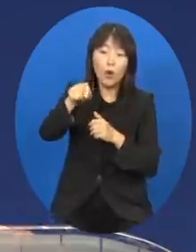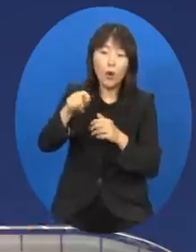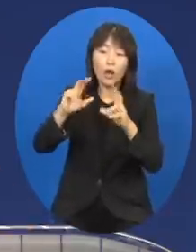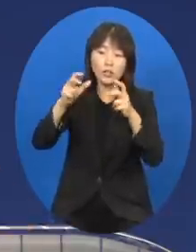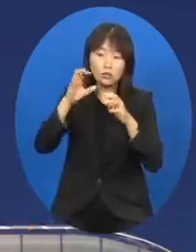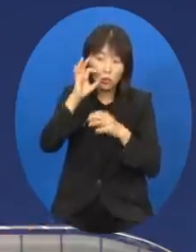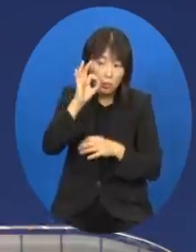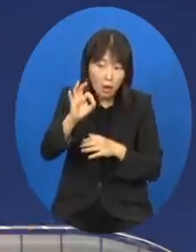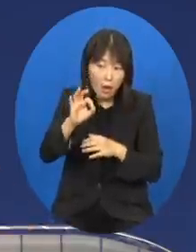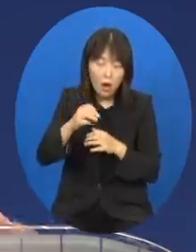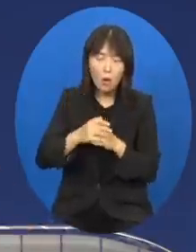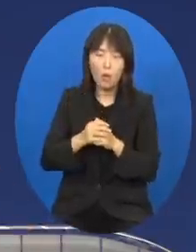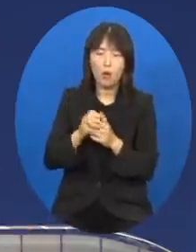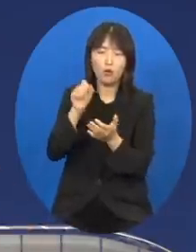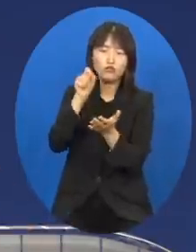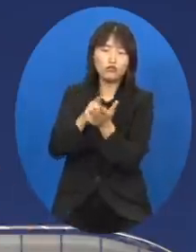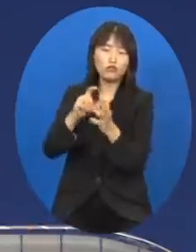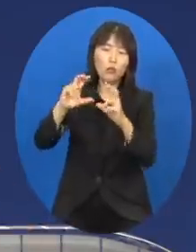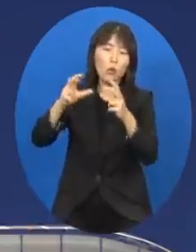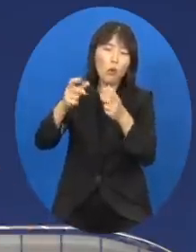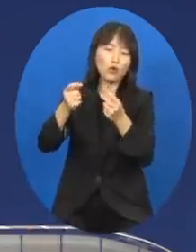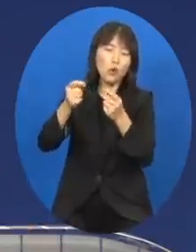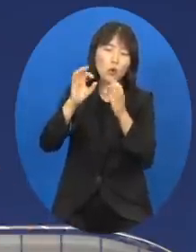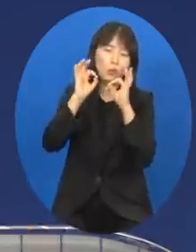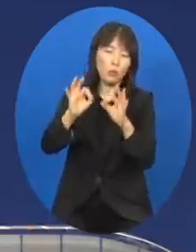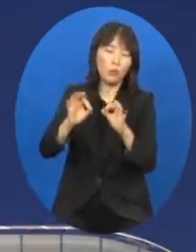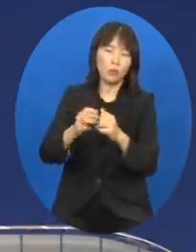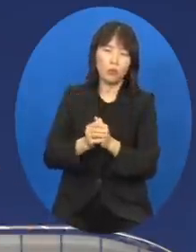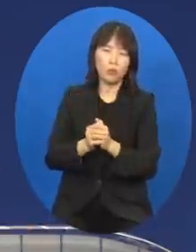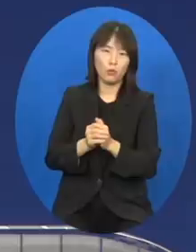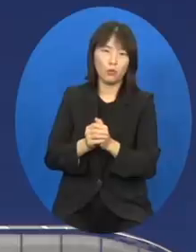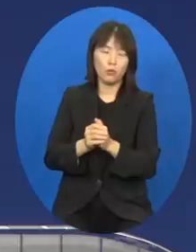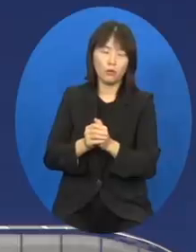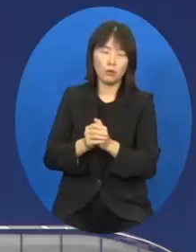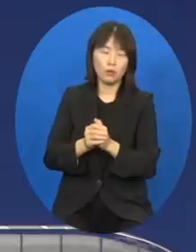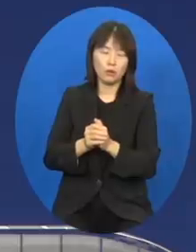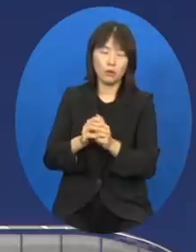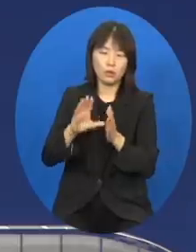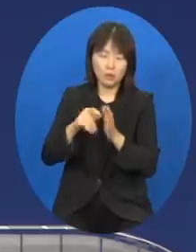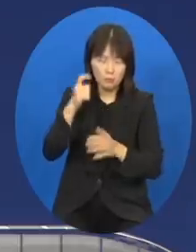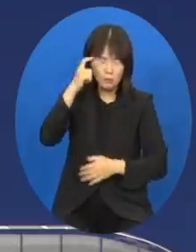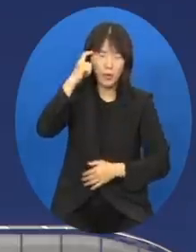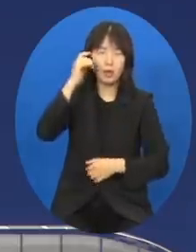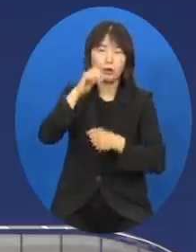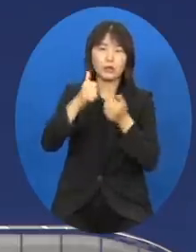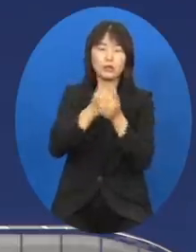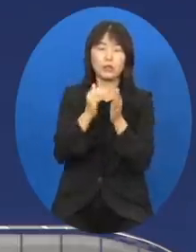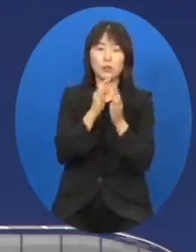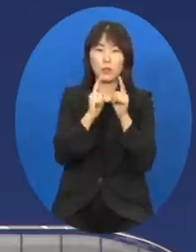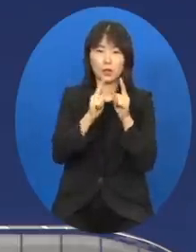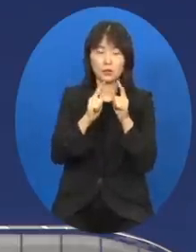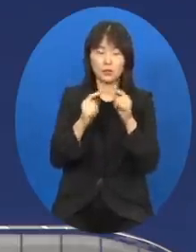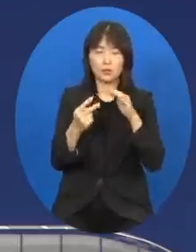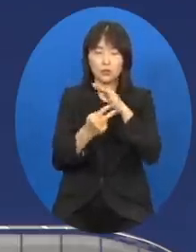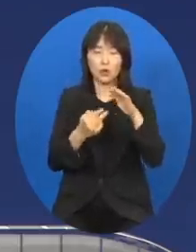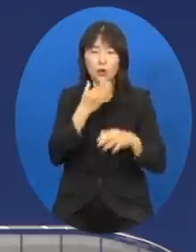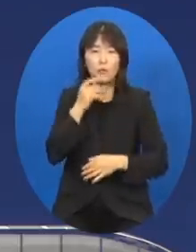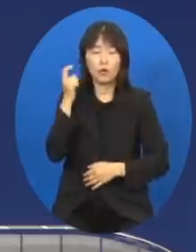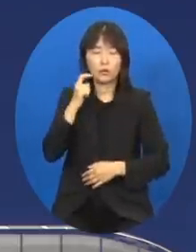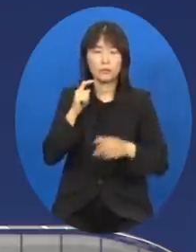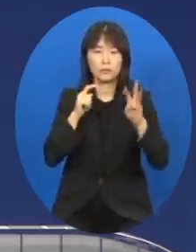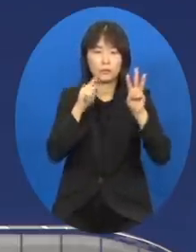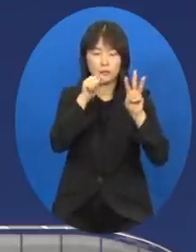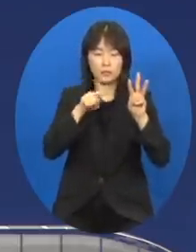지구가. 근데 그때 불현듯 성경 말씀이 하나 생각이 나는데 요한복음 3장